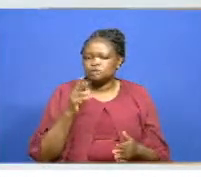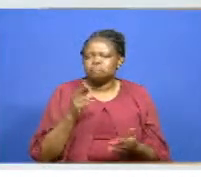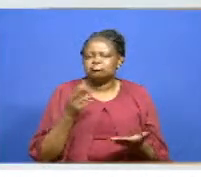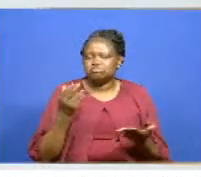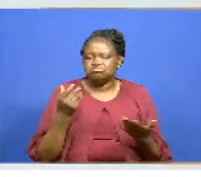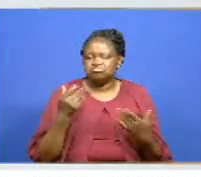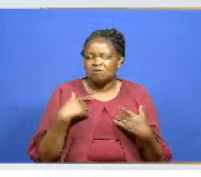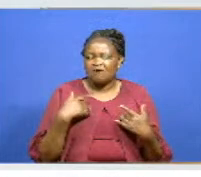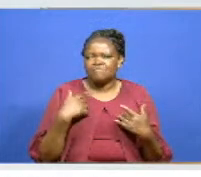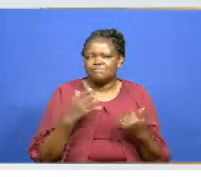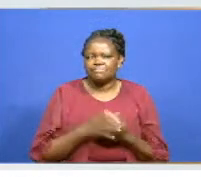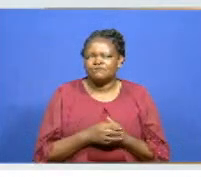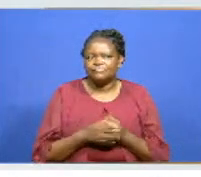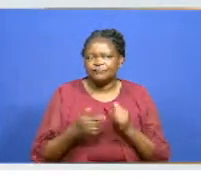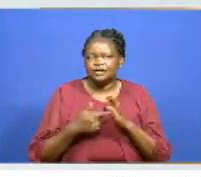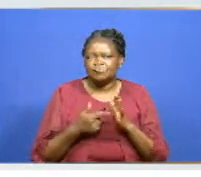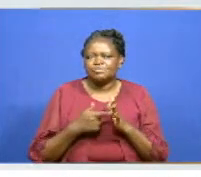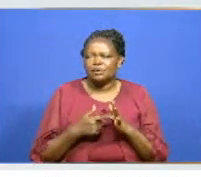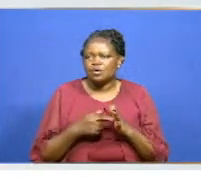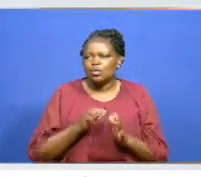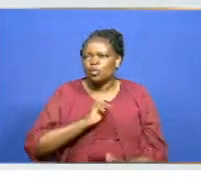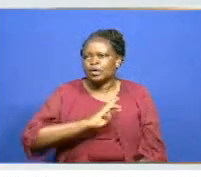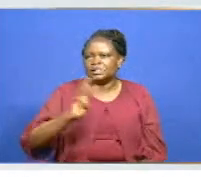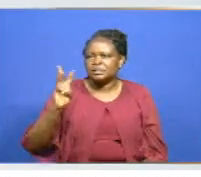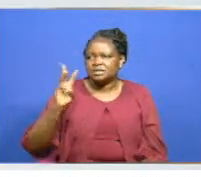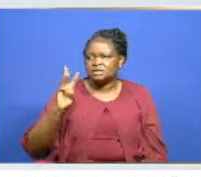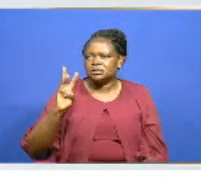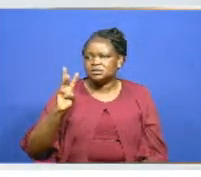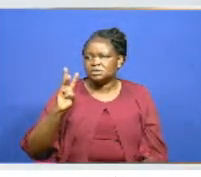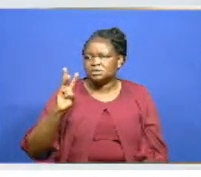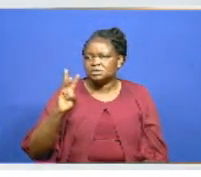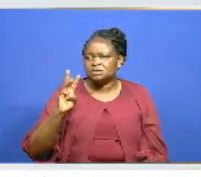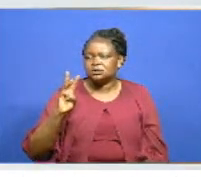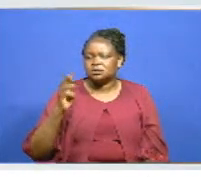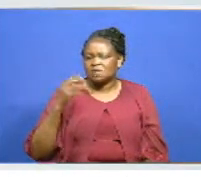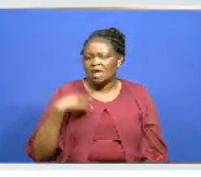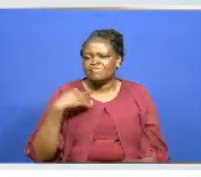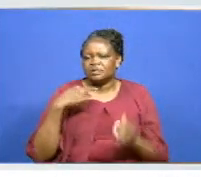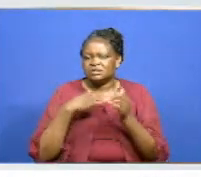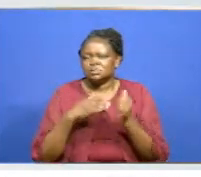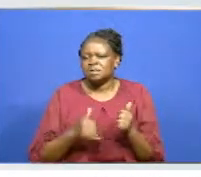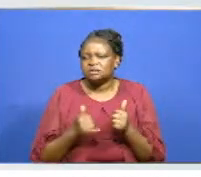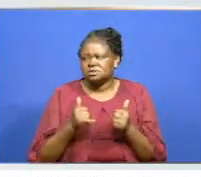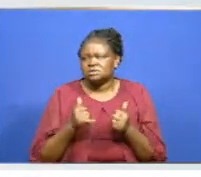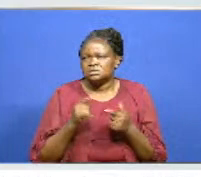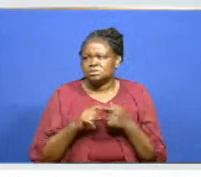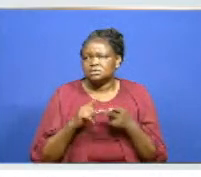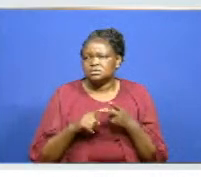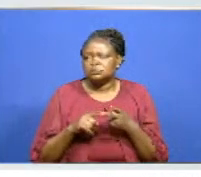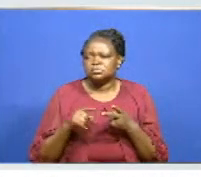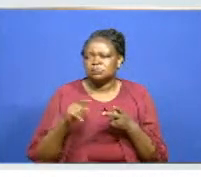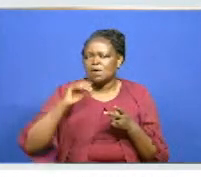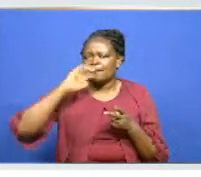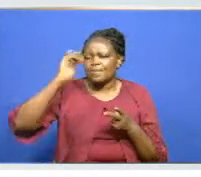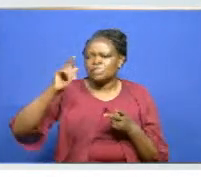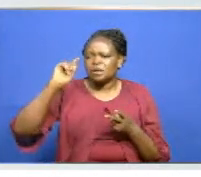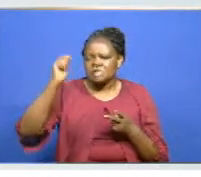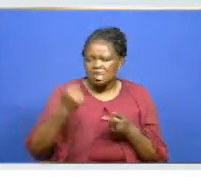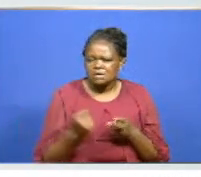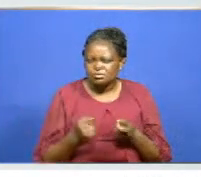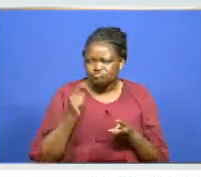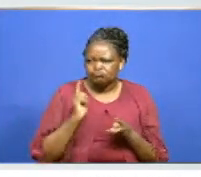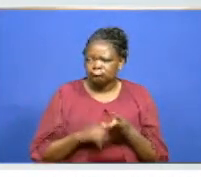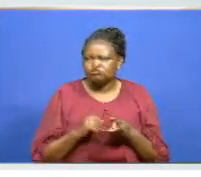kama watu kutoka mkoa wa Magharibi, wale ambao wanasimamia mambo yao kama ile inajulikana kama Mount Kenya region ama Gema, na utapata